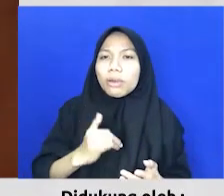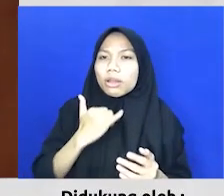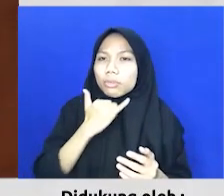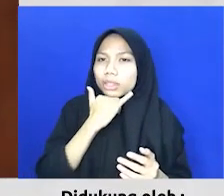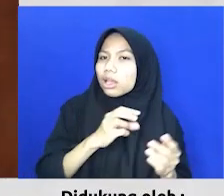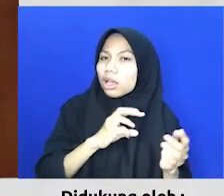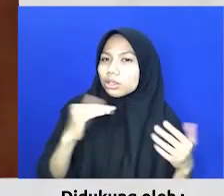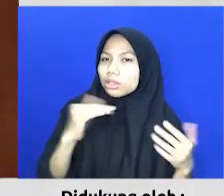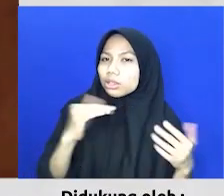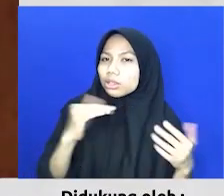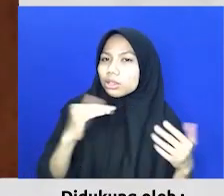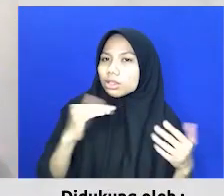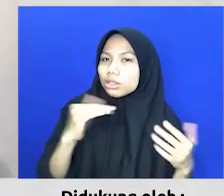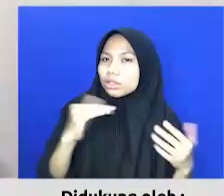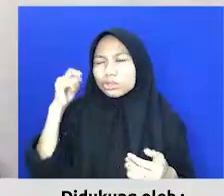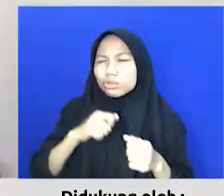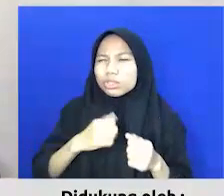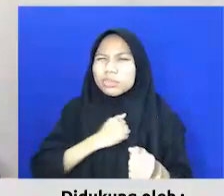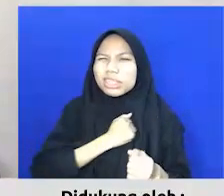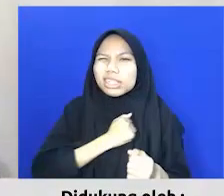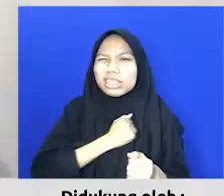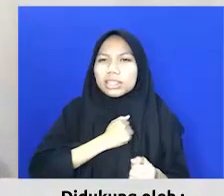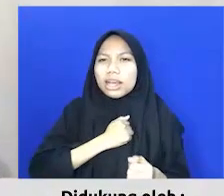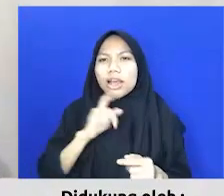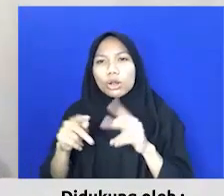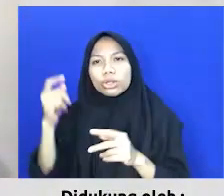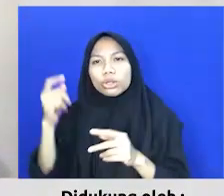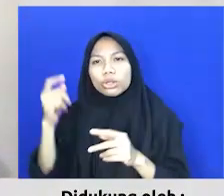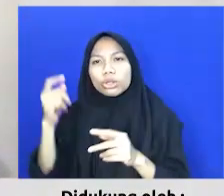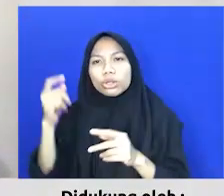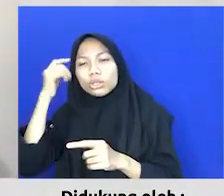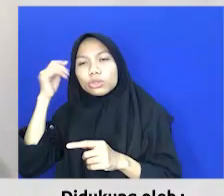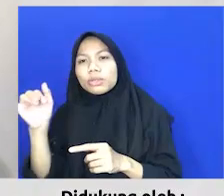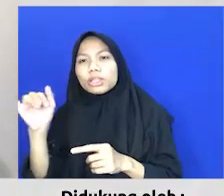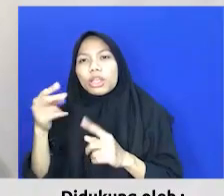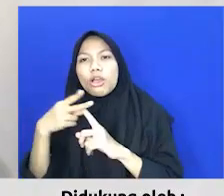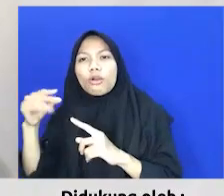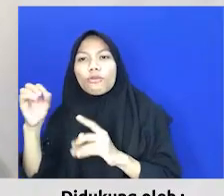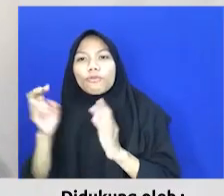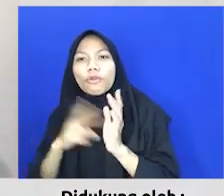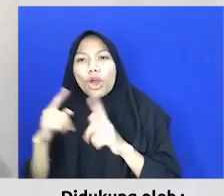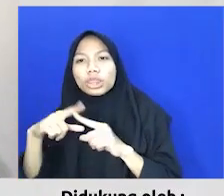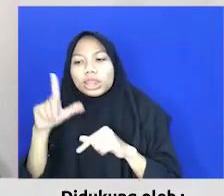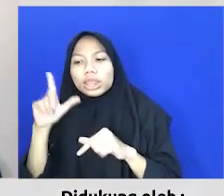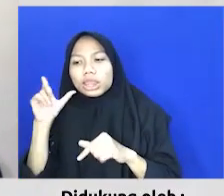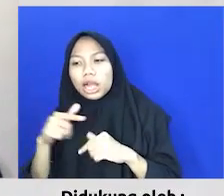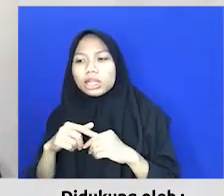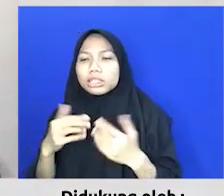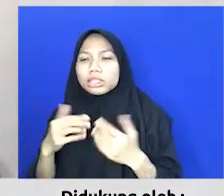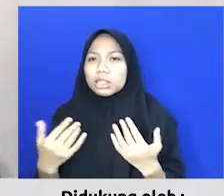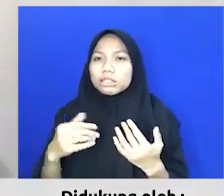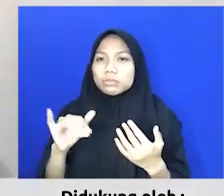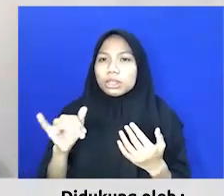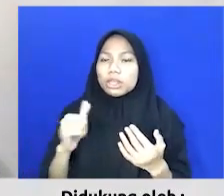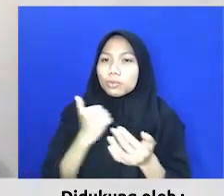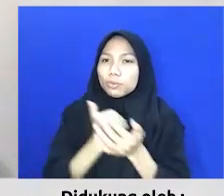menyindir Bung Karno. Bung Karno ya, ya. Itu film tentang tukang obat kan? Nah, tapi